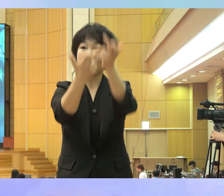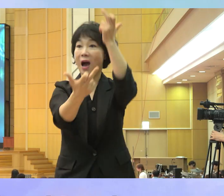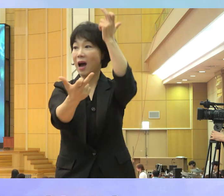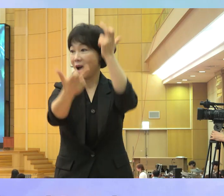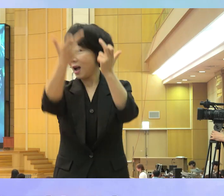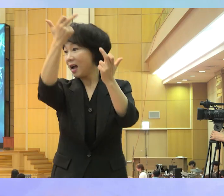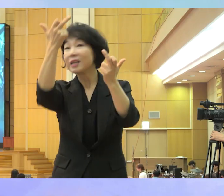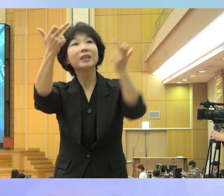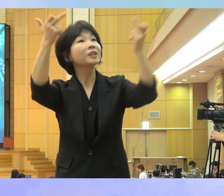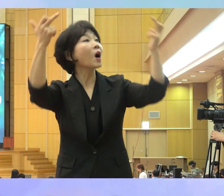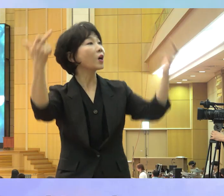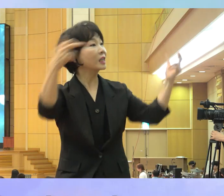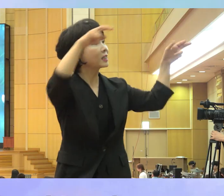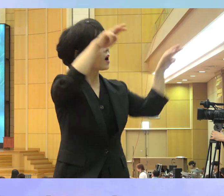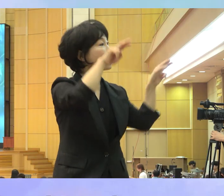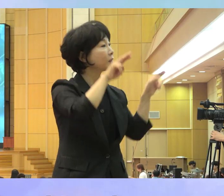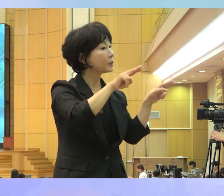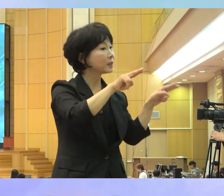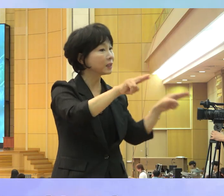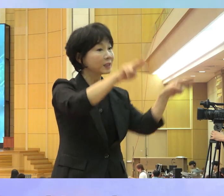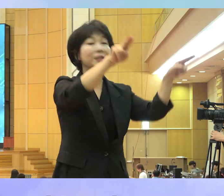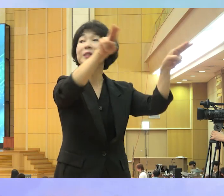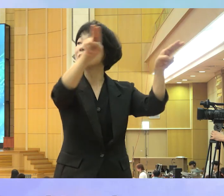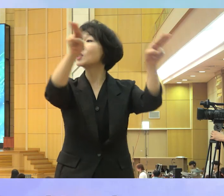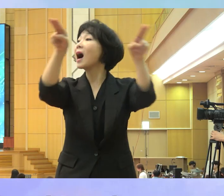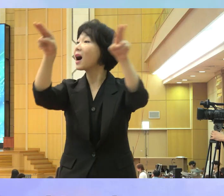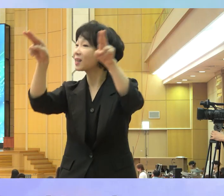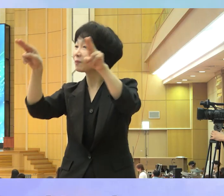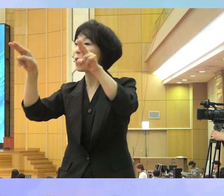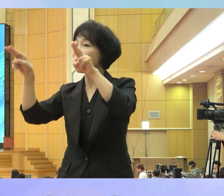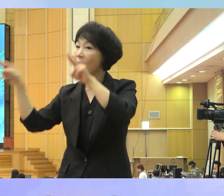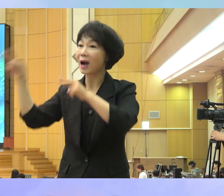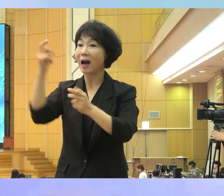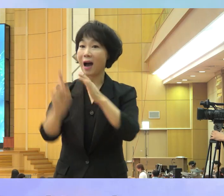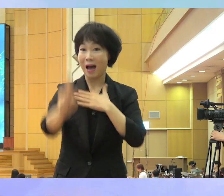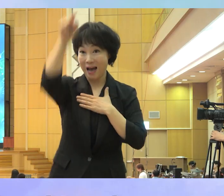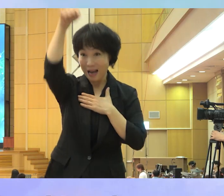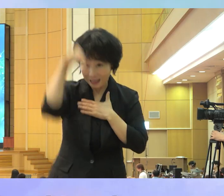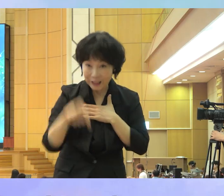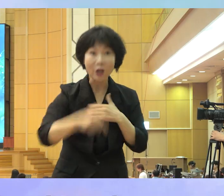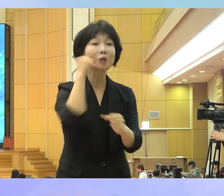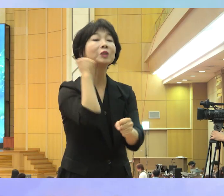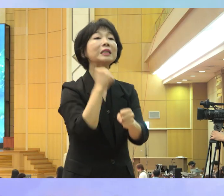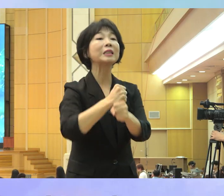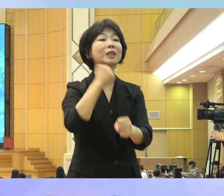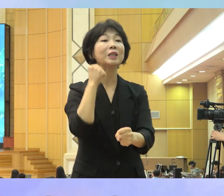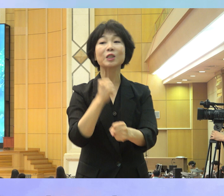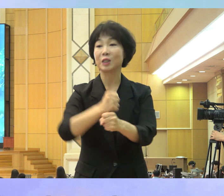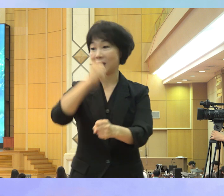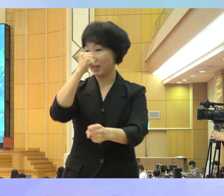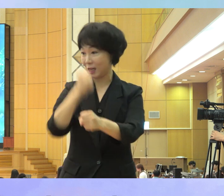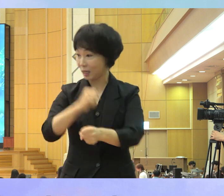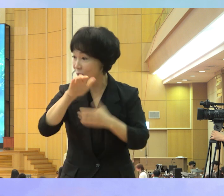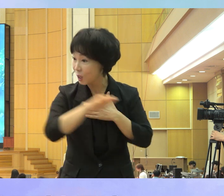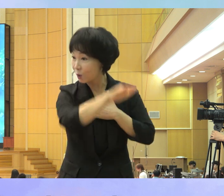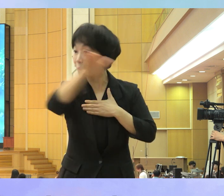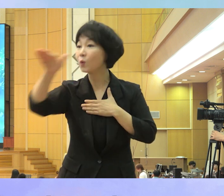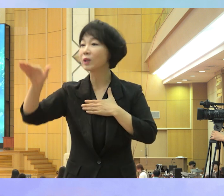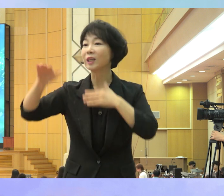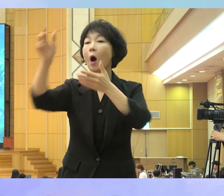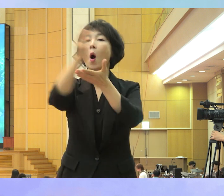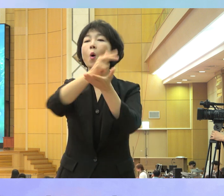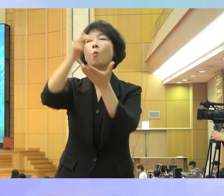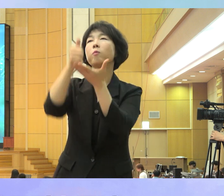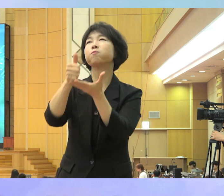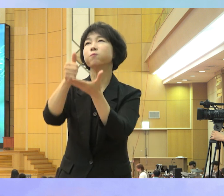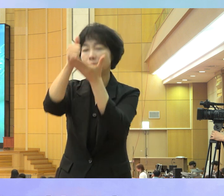태양을 보라. 또 저기 서 있는 산을 보아라. 천지 지으신